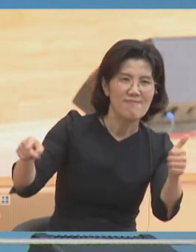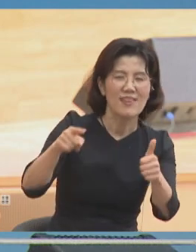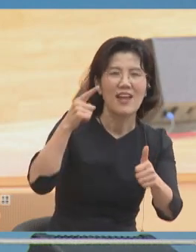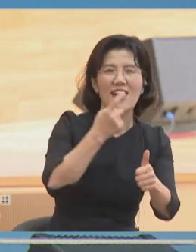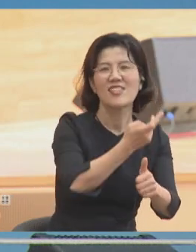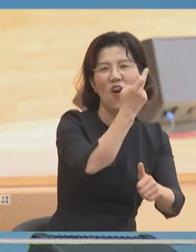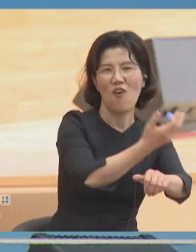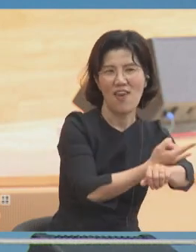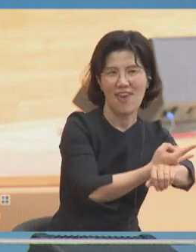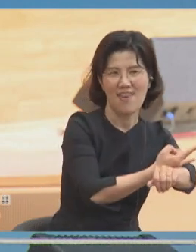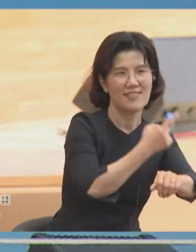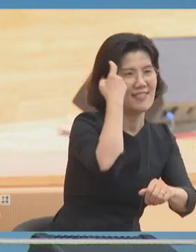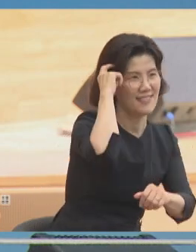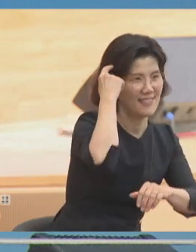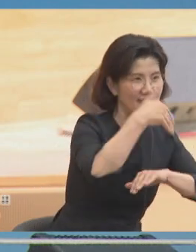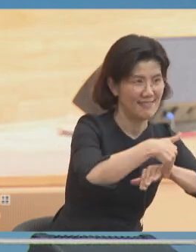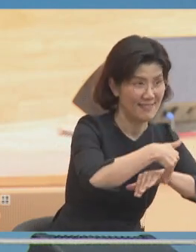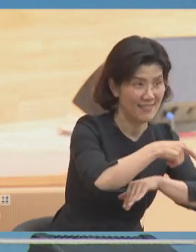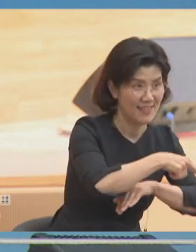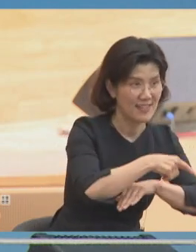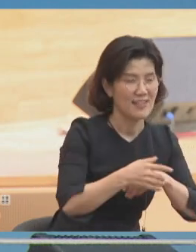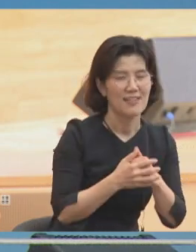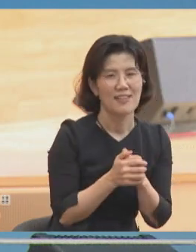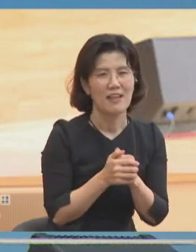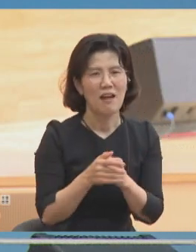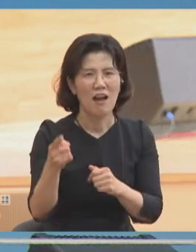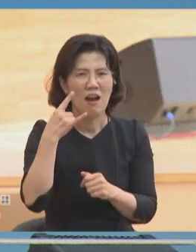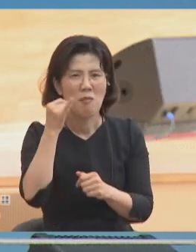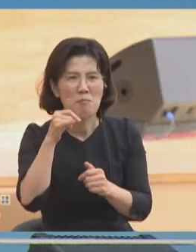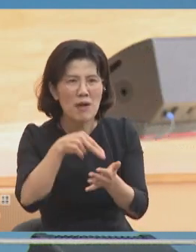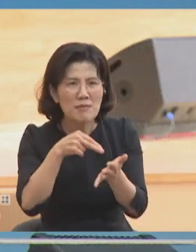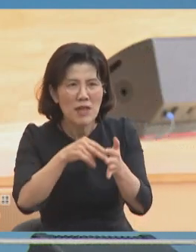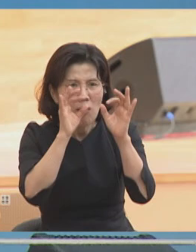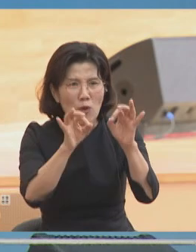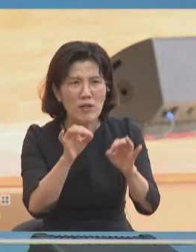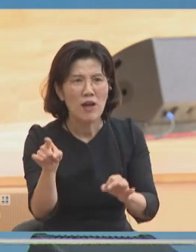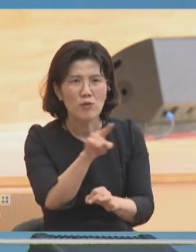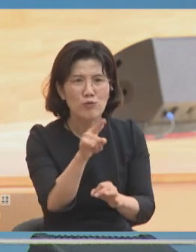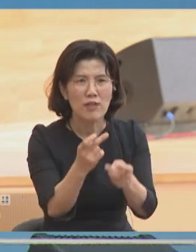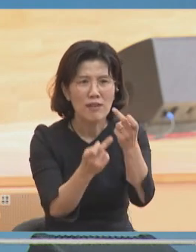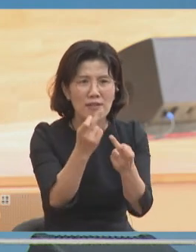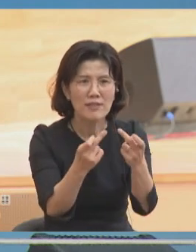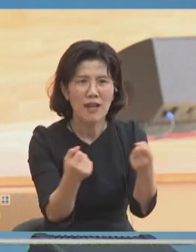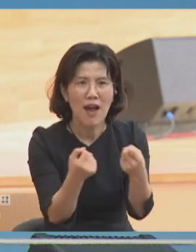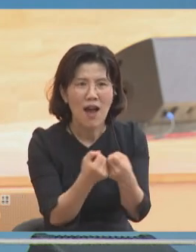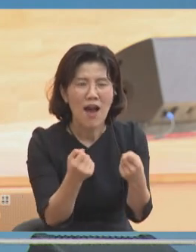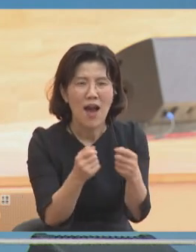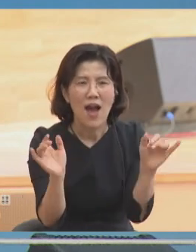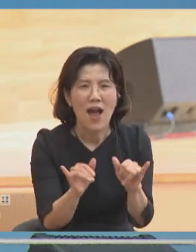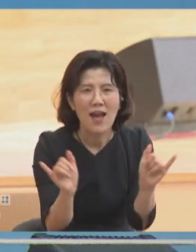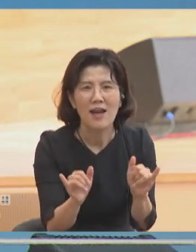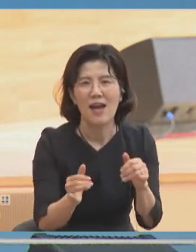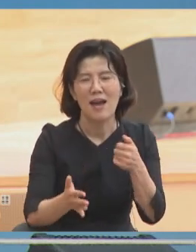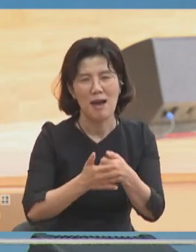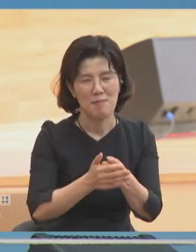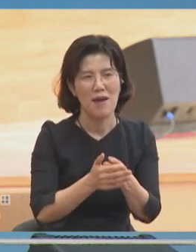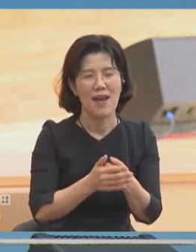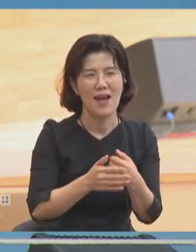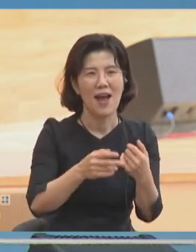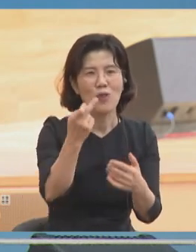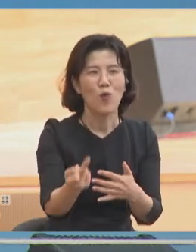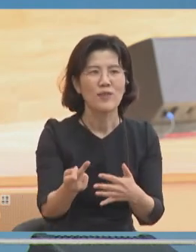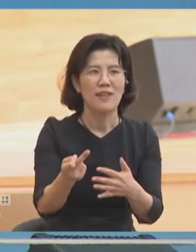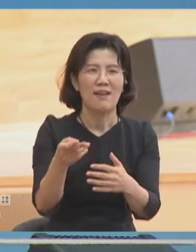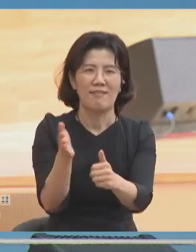리브가는 형제 상자에이 비극이 초래 될까 두려워서 아버지 이삭을 제촉 갑니다 부추입니다 그래서 야곱을